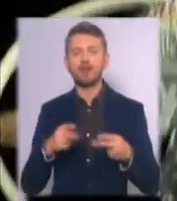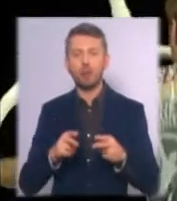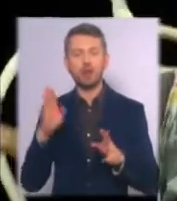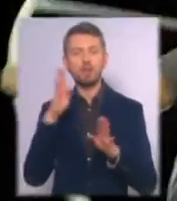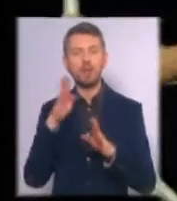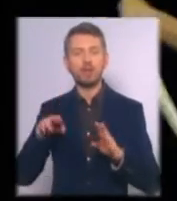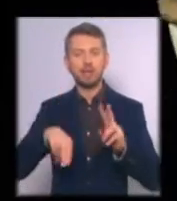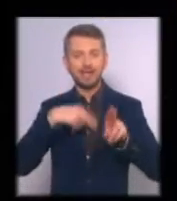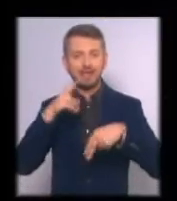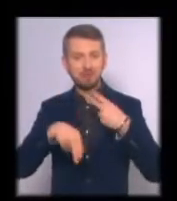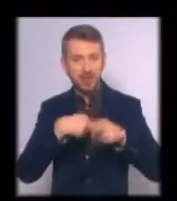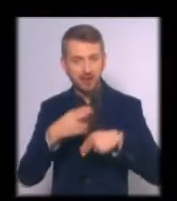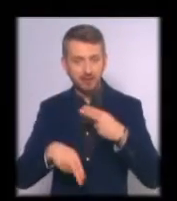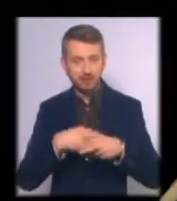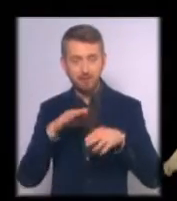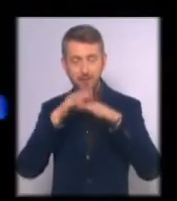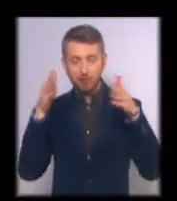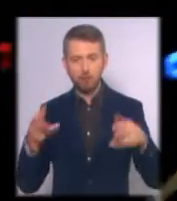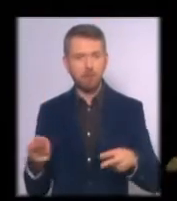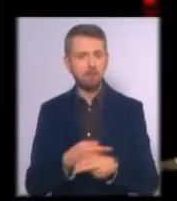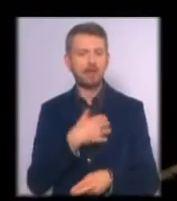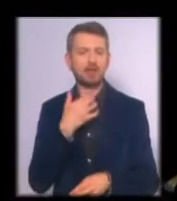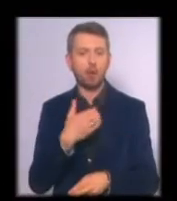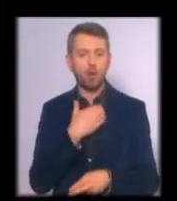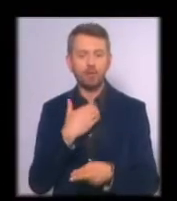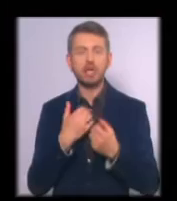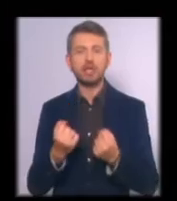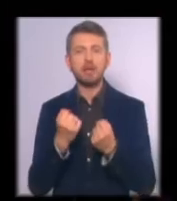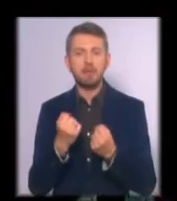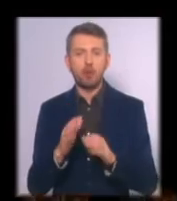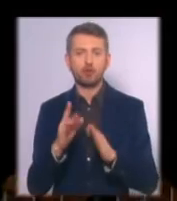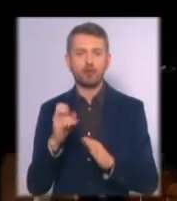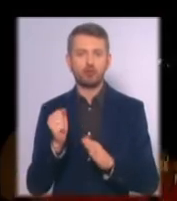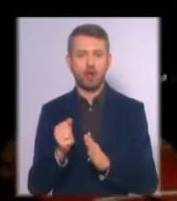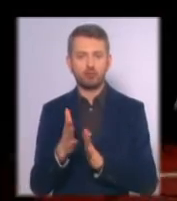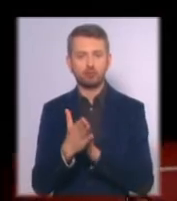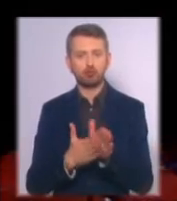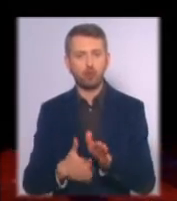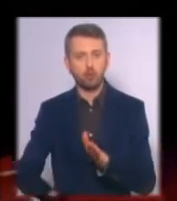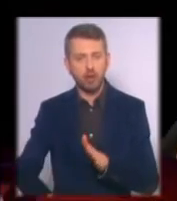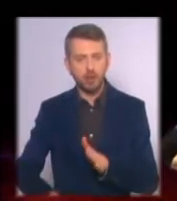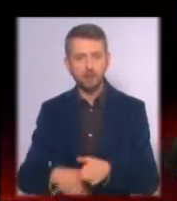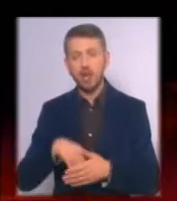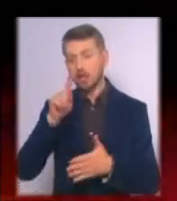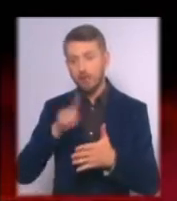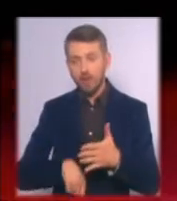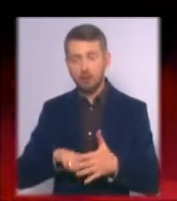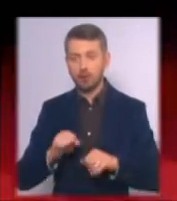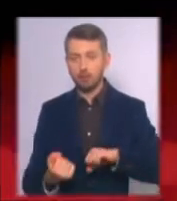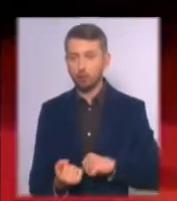під самісіньким куполом цирку, без страховки, тримаючись іноді лише на ступнях. Довір'я, довіряємо друг